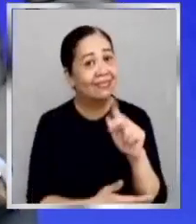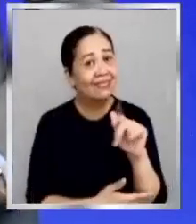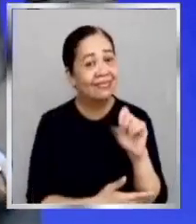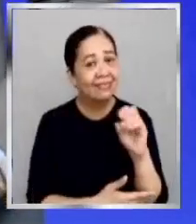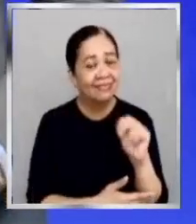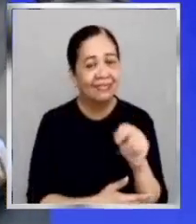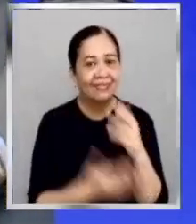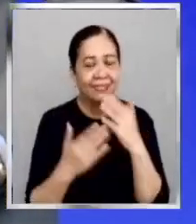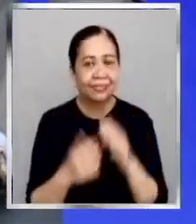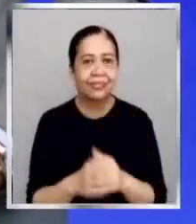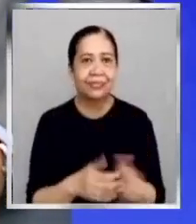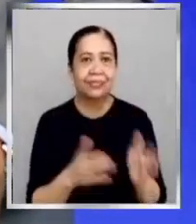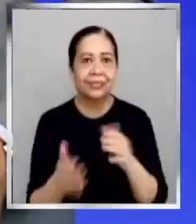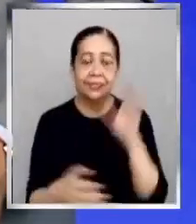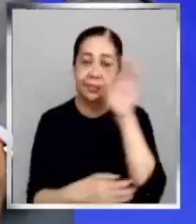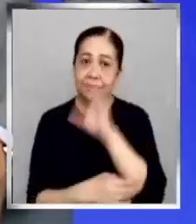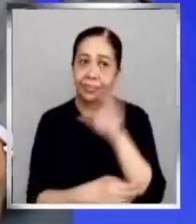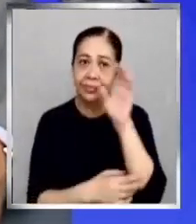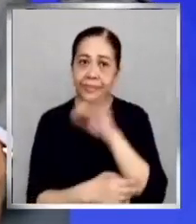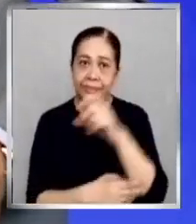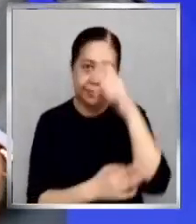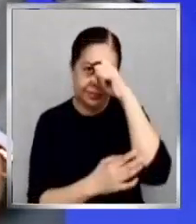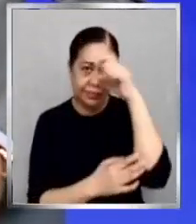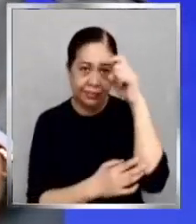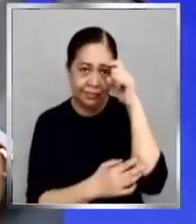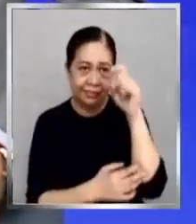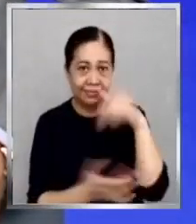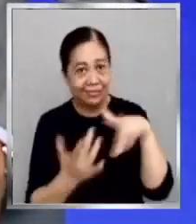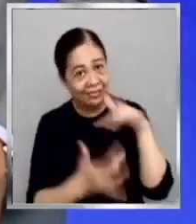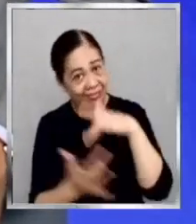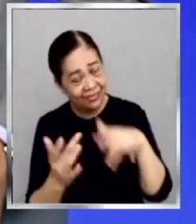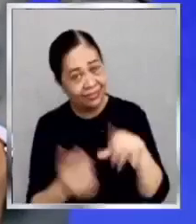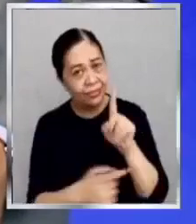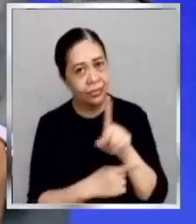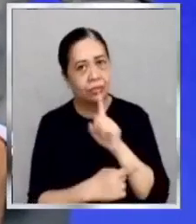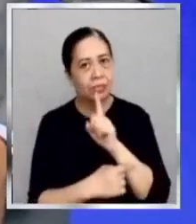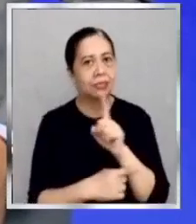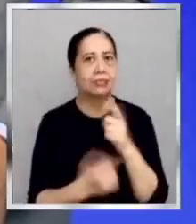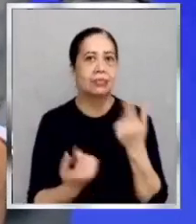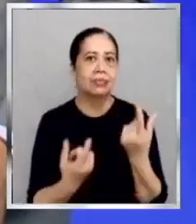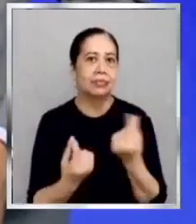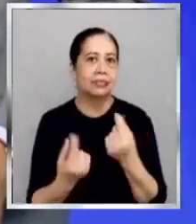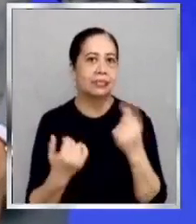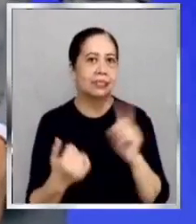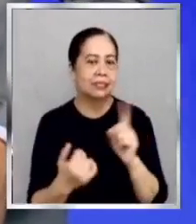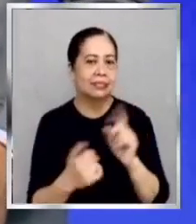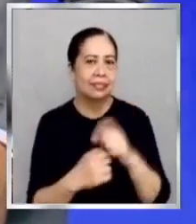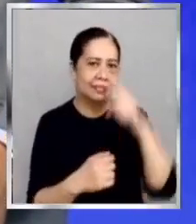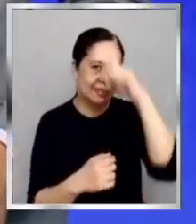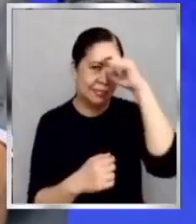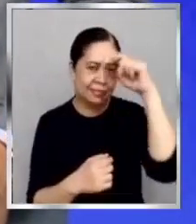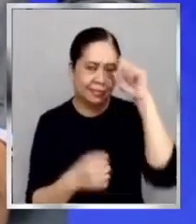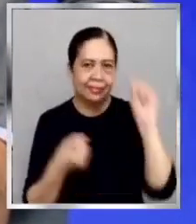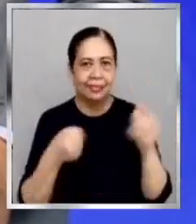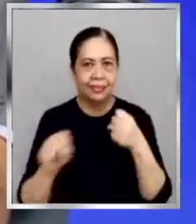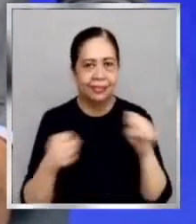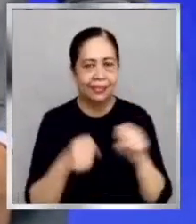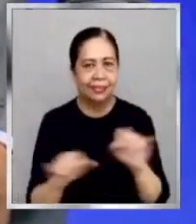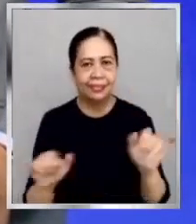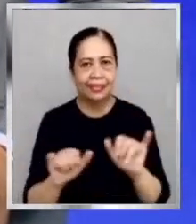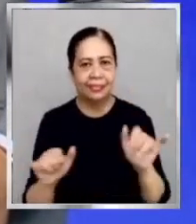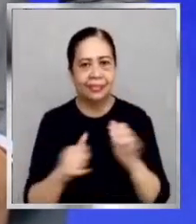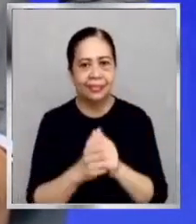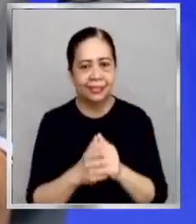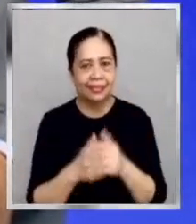Bukod sa paghahanap ng summer galaan, isa sa mga patok na gawin ngayon ang mga summer sport. Gaya ng disc